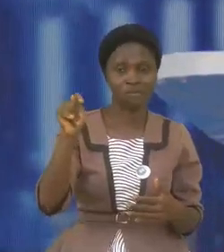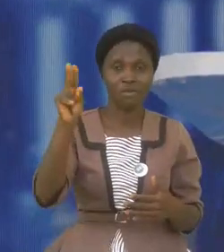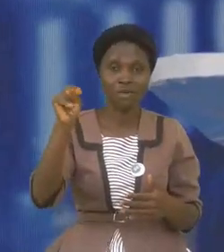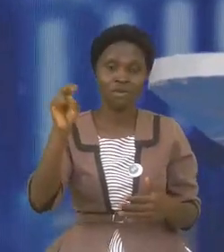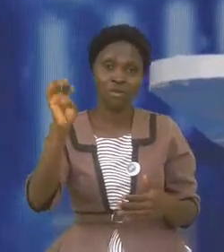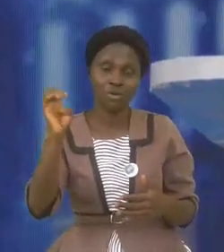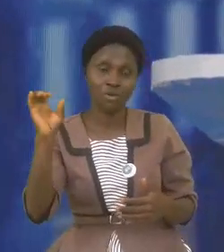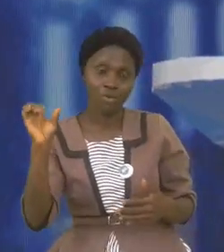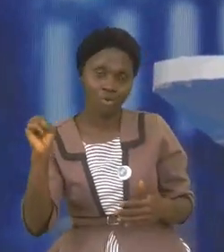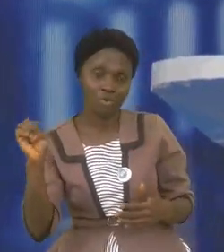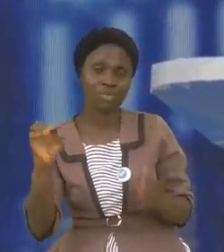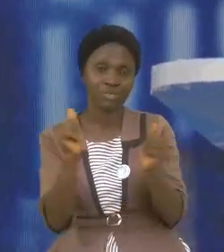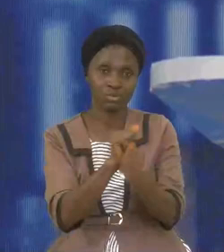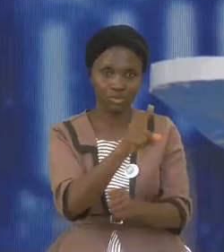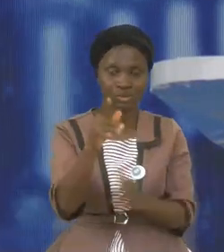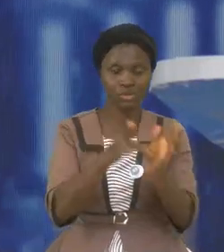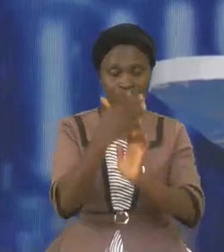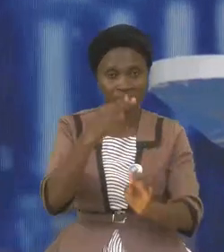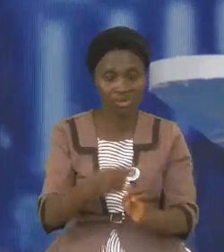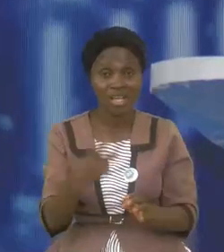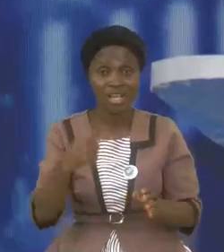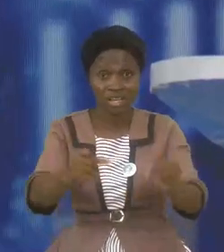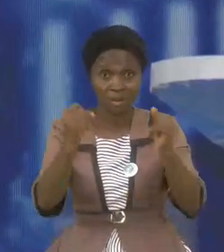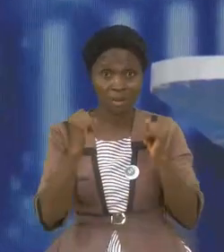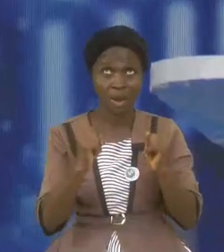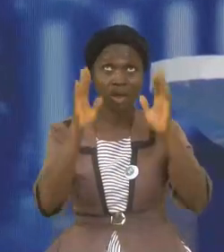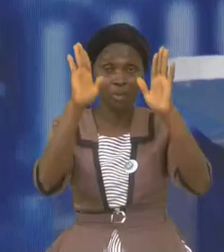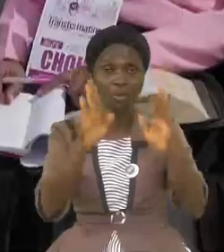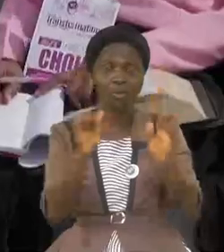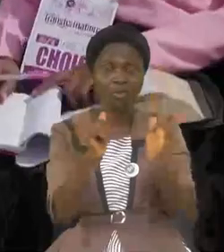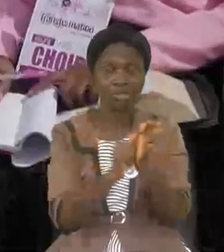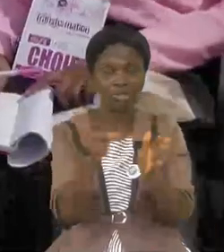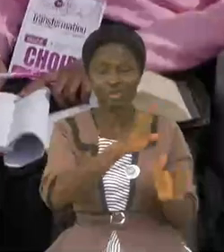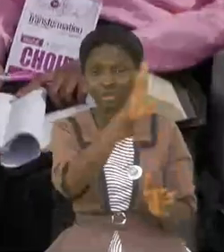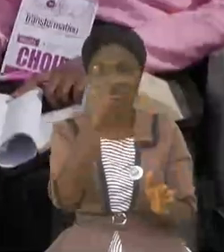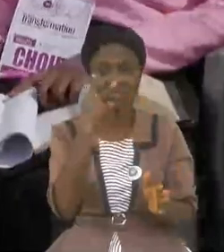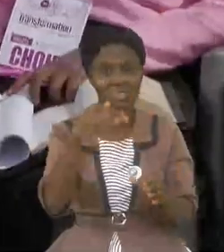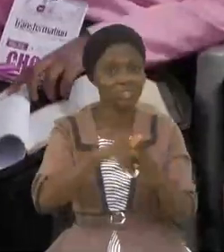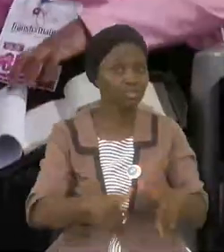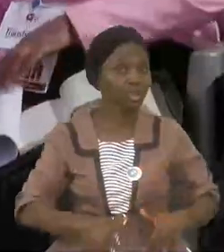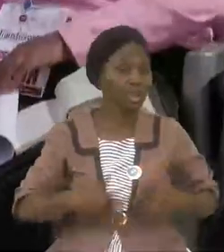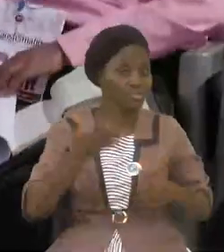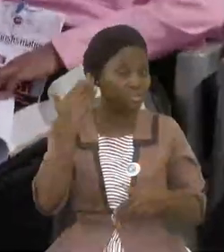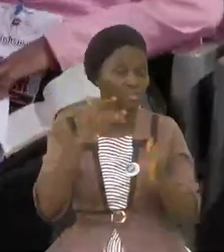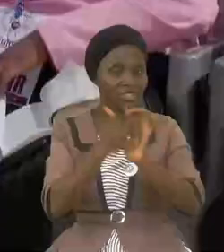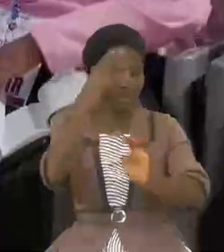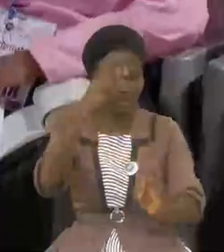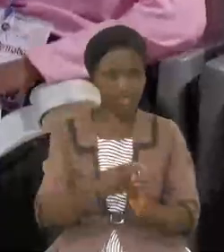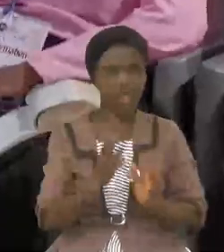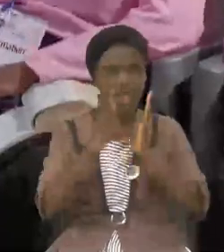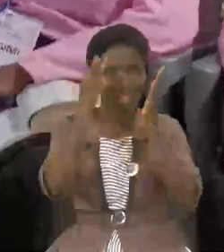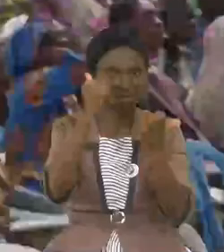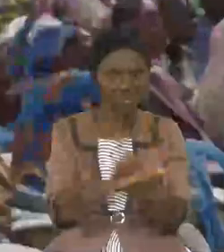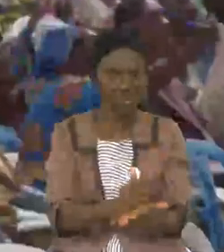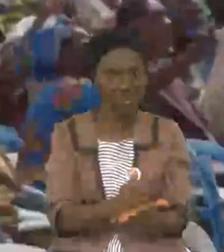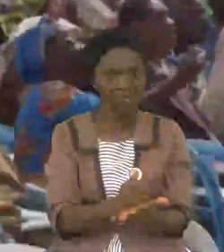signes et des prodiges, avec la puissance, avec des miracles, avec des manifestations jamais vues dans votre vie, au